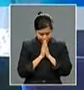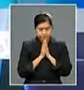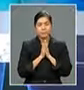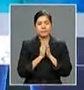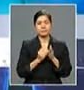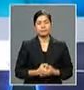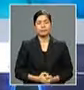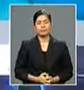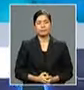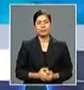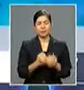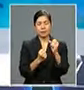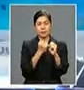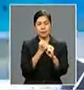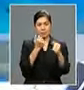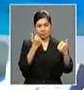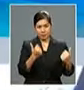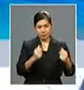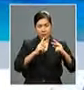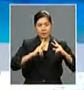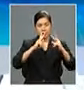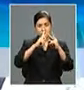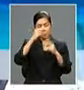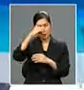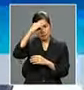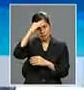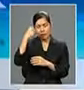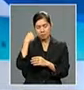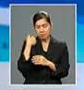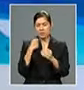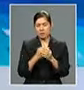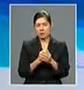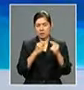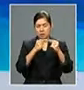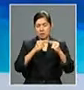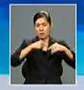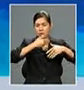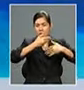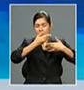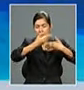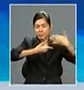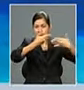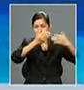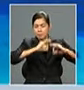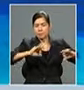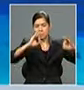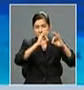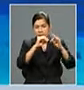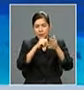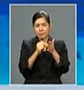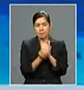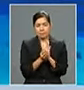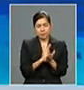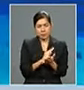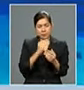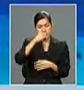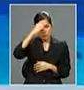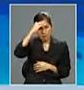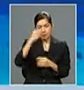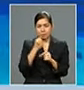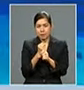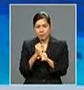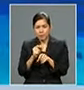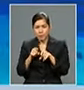วัสดีค่ะในปีนี้นะคะกระทรวงศึกษาธิการก็มีงานสำคัญงานหนึ่งก็คือการปฏิรูปการศึกษาค่ะซึ่งก็จะทำควบคู่ไปกับการยกร่